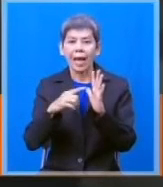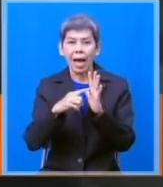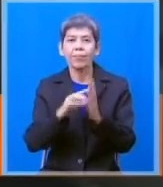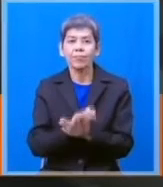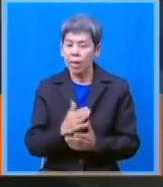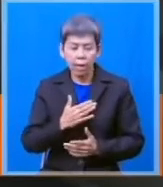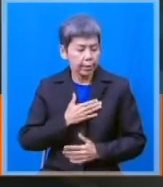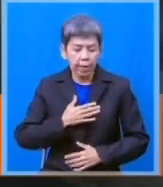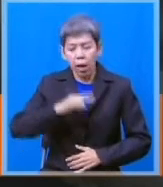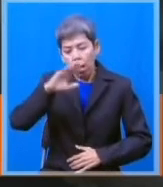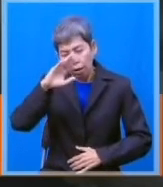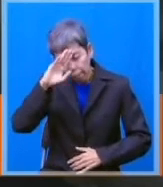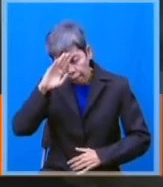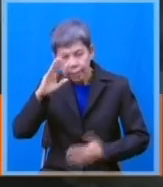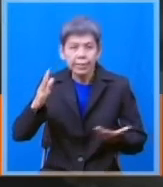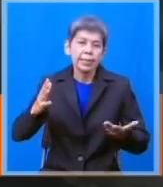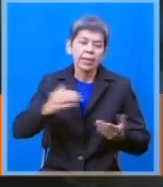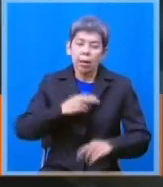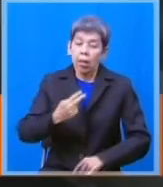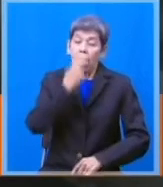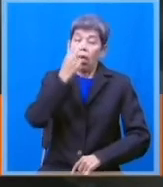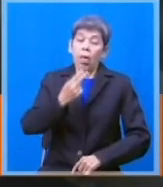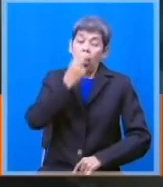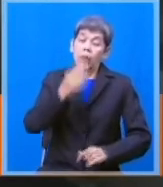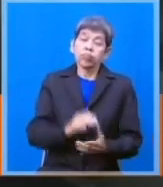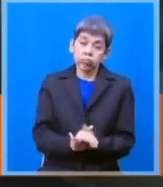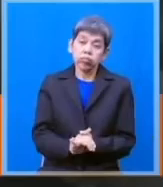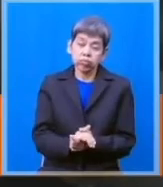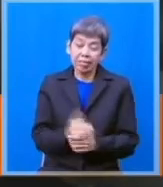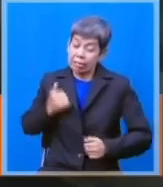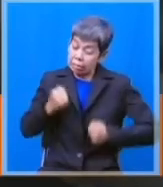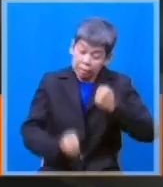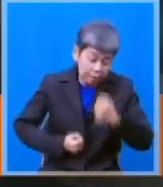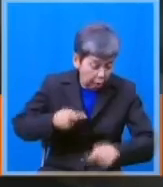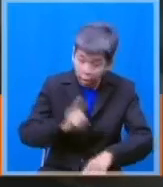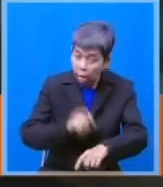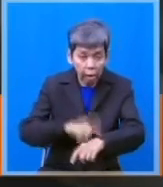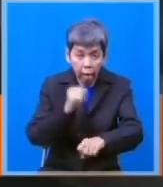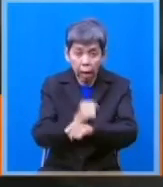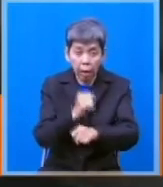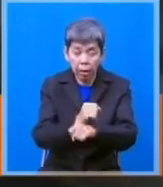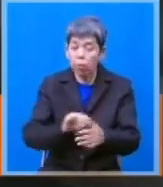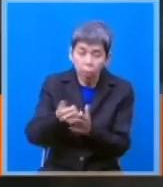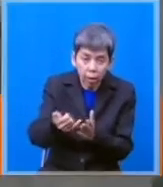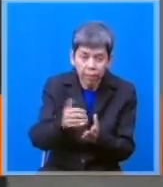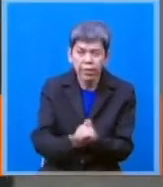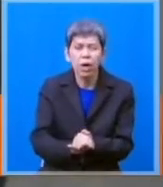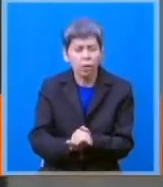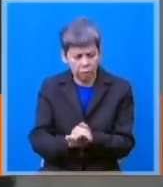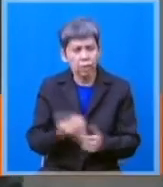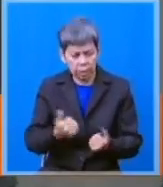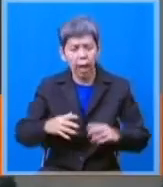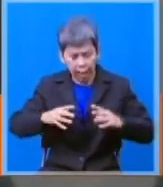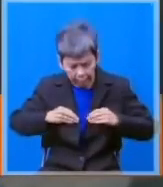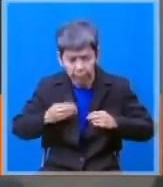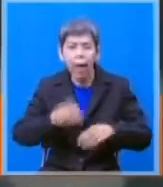ม ดิฉันไม่สบายเกี่ยวกับเรื่องอากาศในห้องนี้ล่ะค่ะวิ่งมาจะไม่ทันค่ะท่านประธานค่ะจะหกล้มอยู่แล้วขอเห็นด้วย ประธ